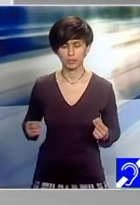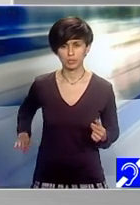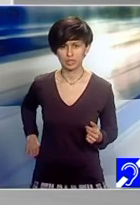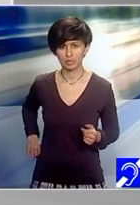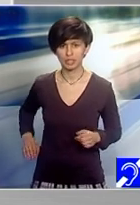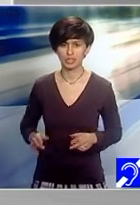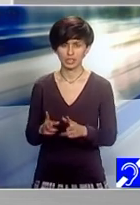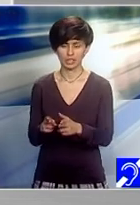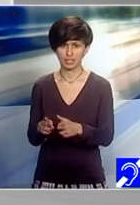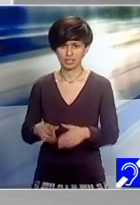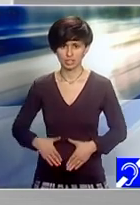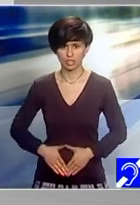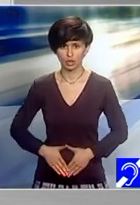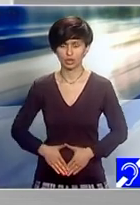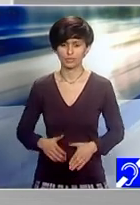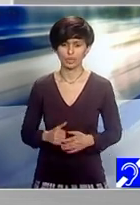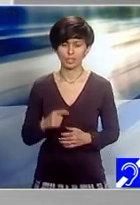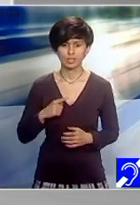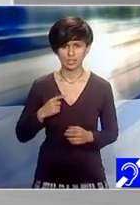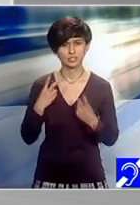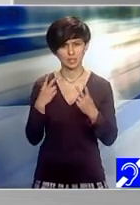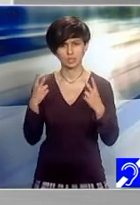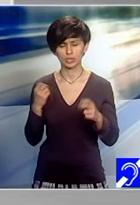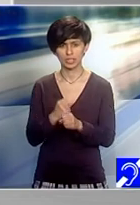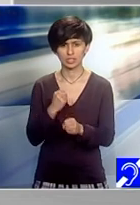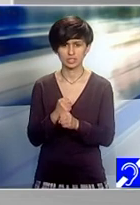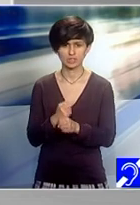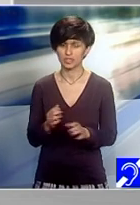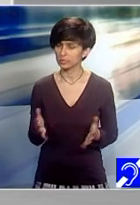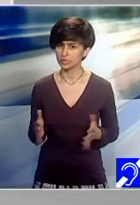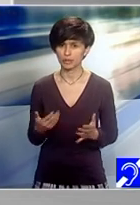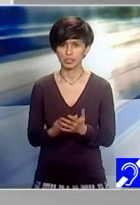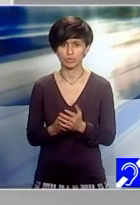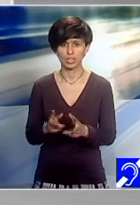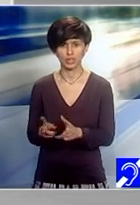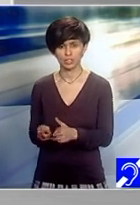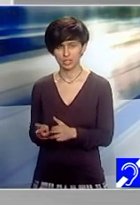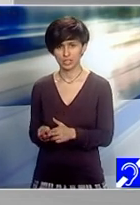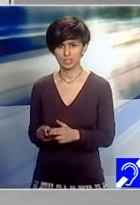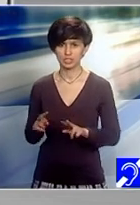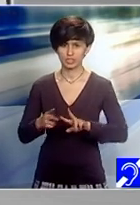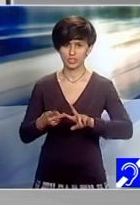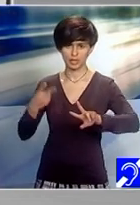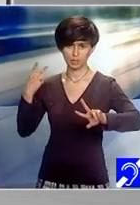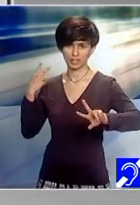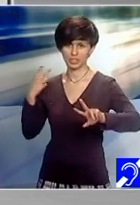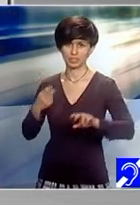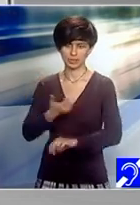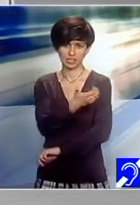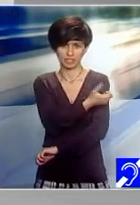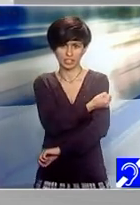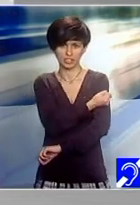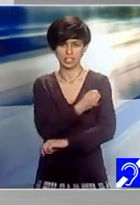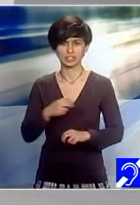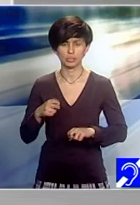de col uterin. Este foarte important să facem ceva în această privință pentru că acest tip de cancer poate fi prevenit prin vaccinare sau prin screening.